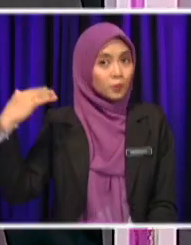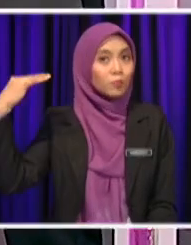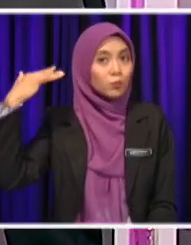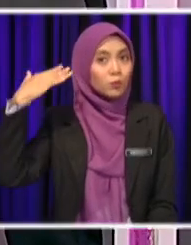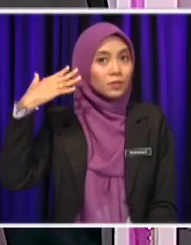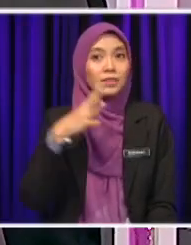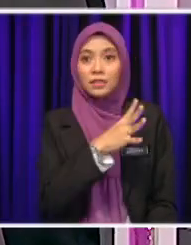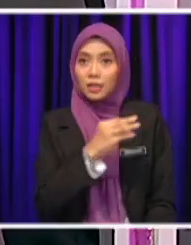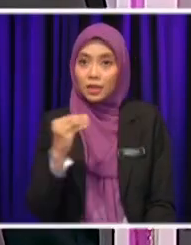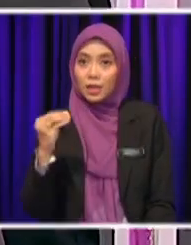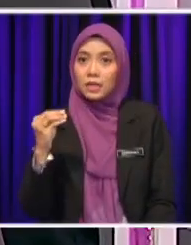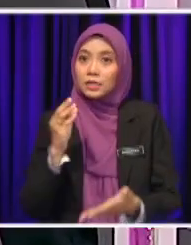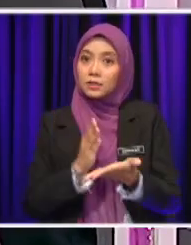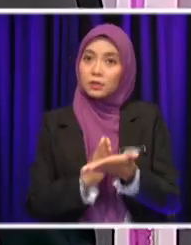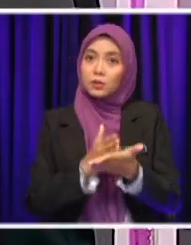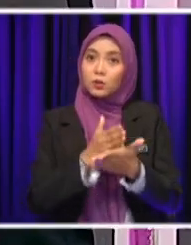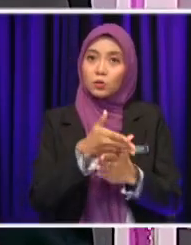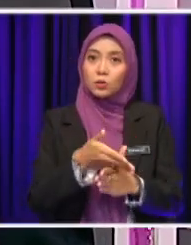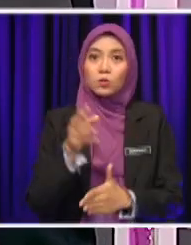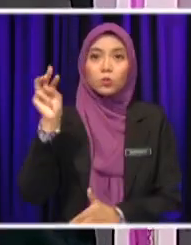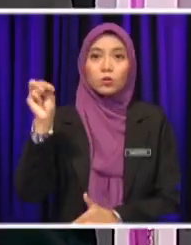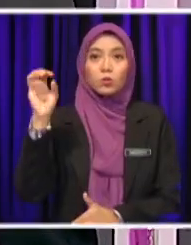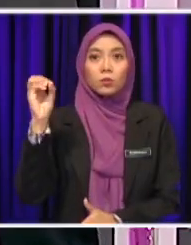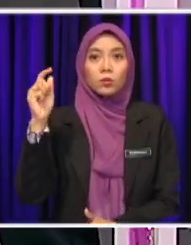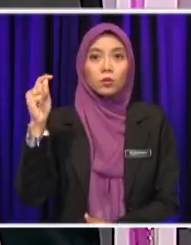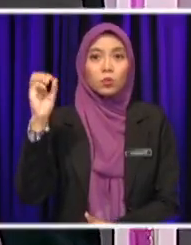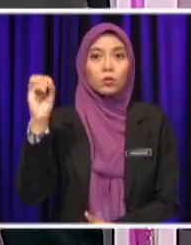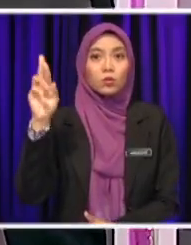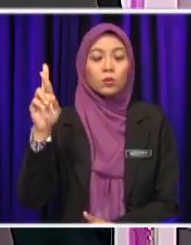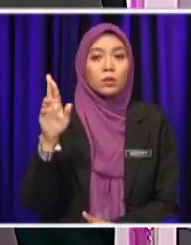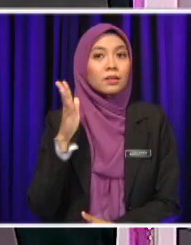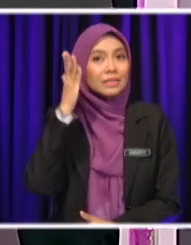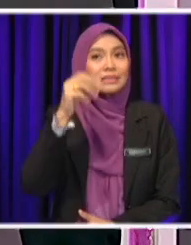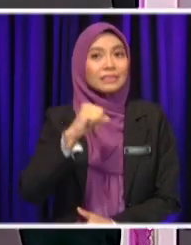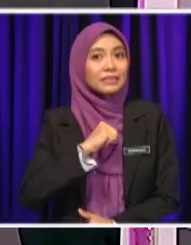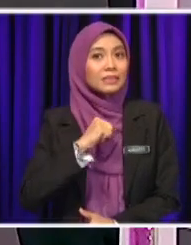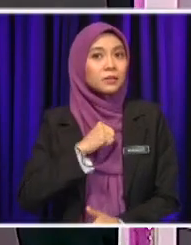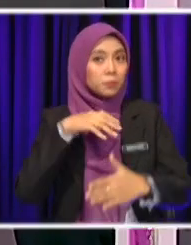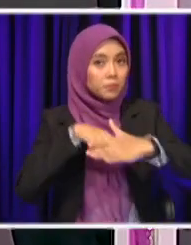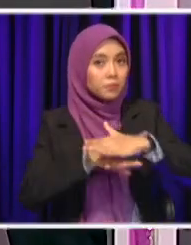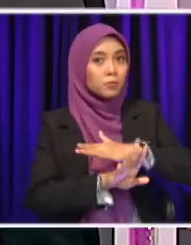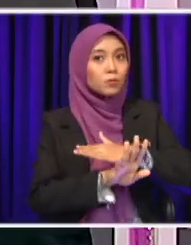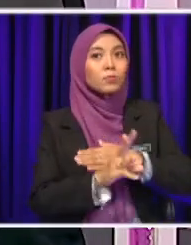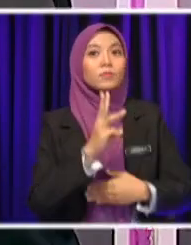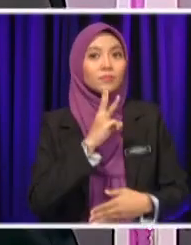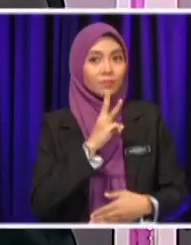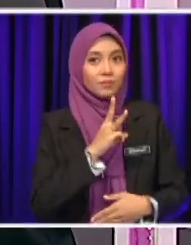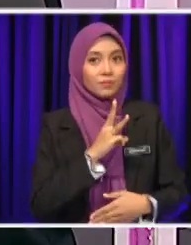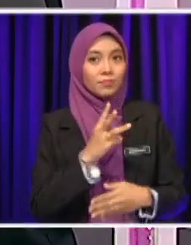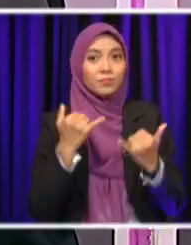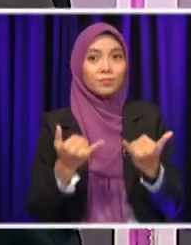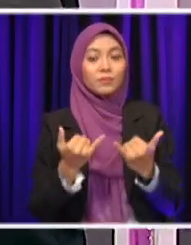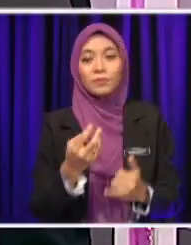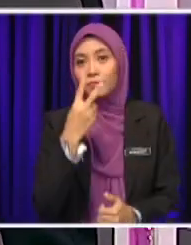dan seterusnya motor akan mengepam air masuk, Aiman. Jadi kita tengok macam mana carta alih